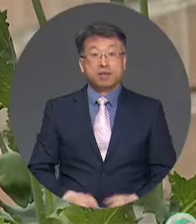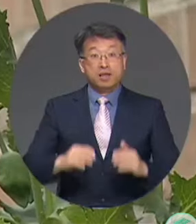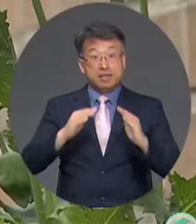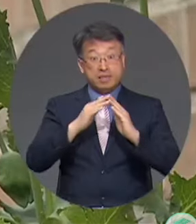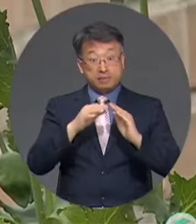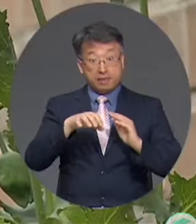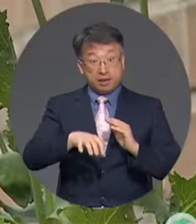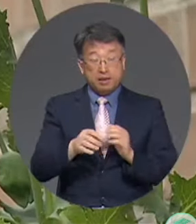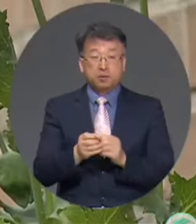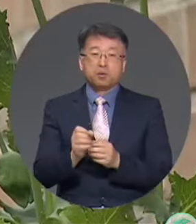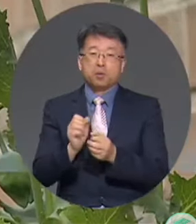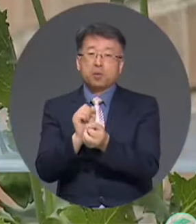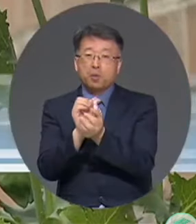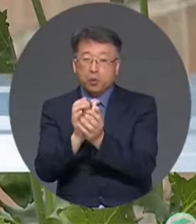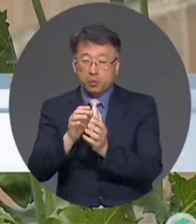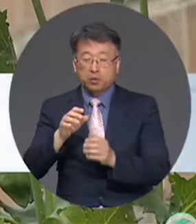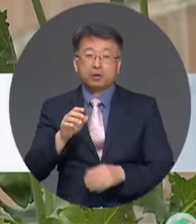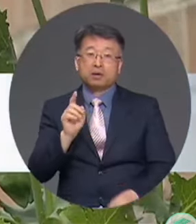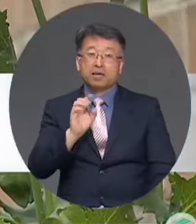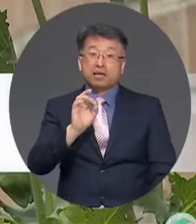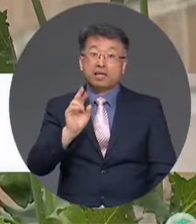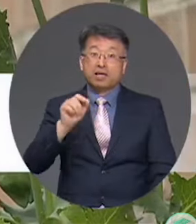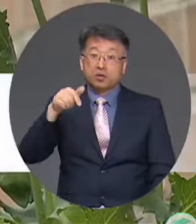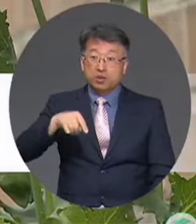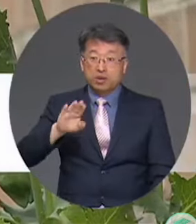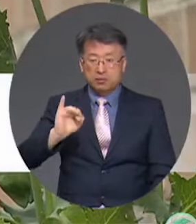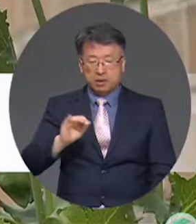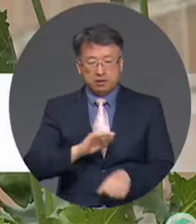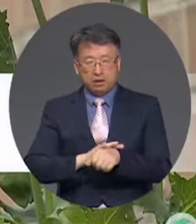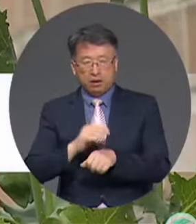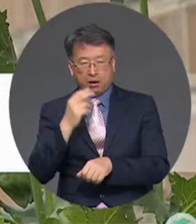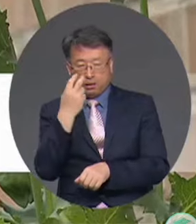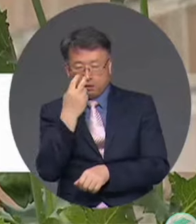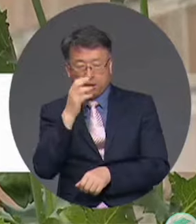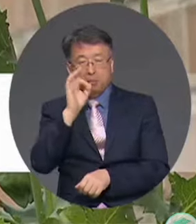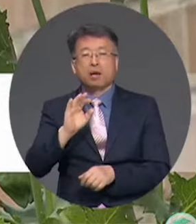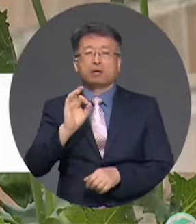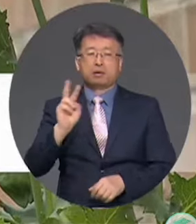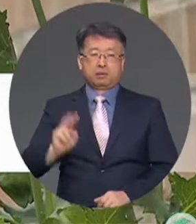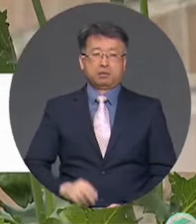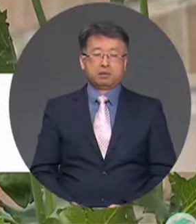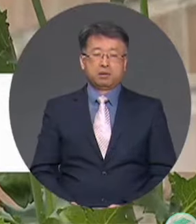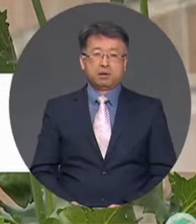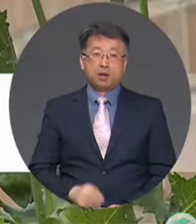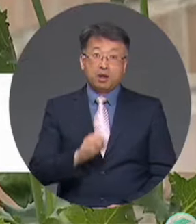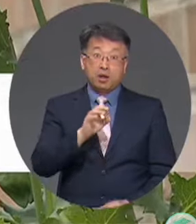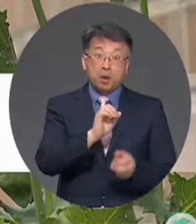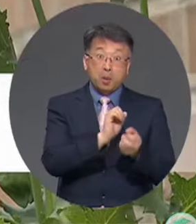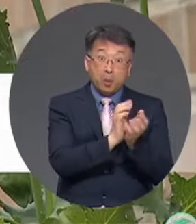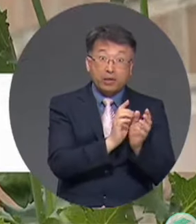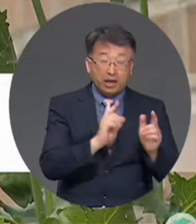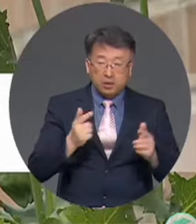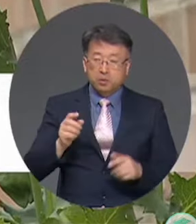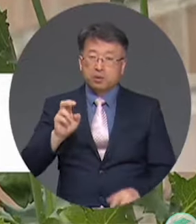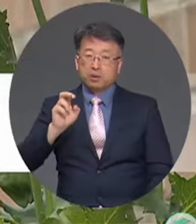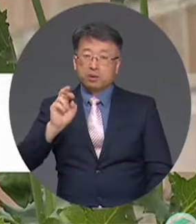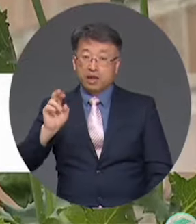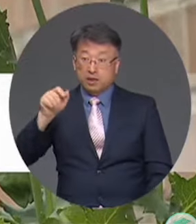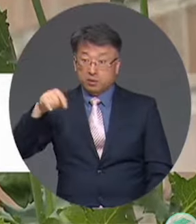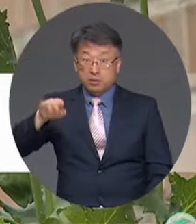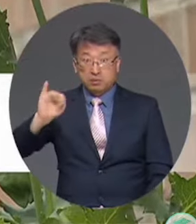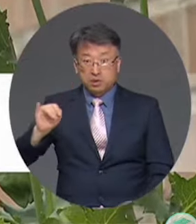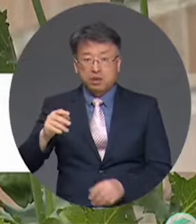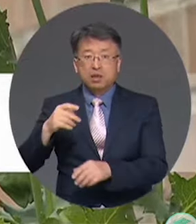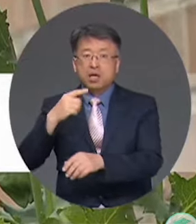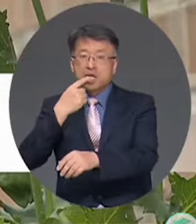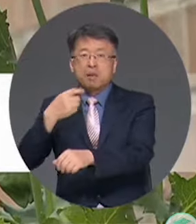집 마당이나 텃밭에 난 양귀비 한번 잘 살펴보셔야겠습니다. 원예용이 아닌 양귀비는 엄연한 마약류로